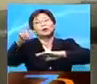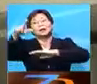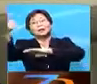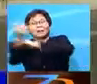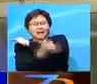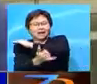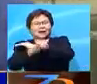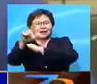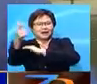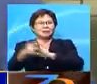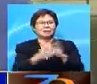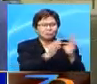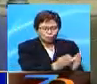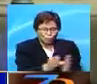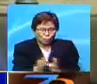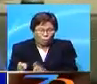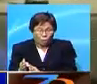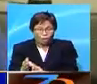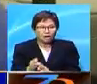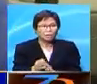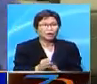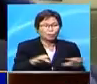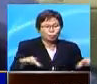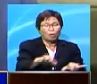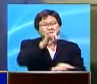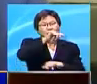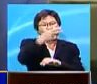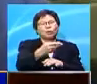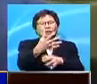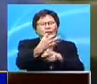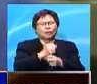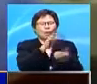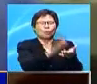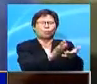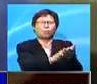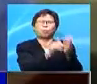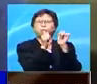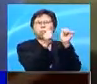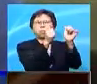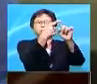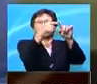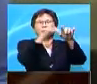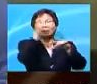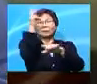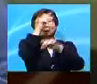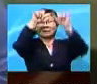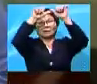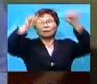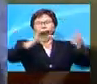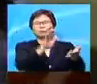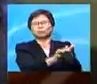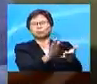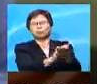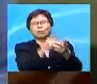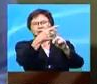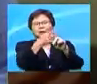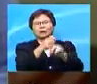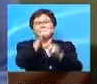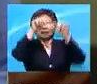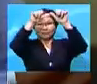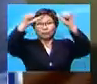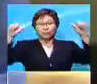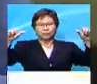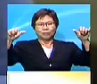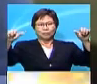proses yang sistematik yang ditunjukkan oleh tabung haji telah mendapat pujian yang begitu baik daripada Kerajaan Arab Saudi dari Madinah al-munawarah